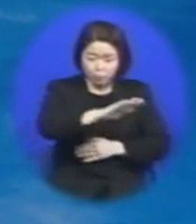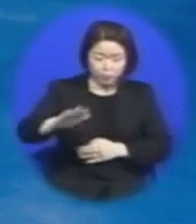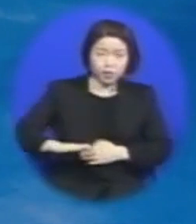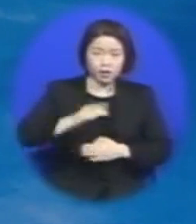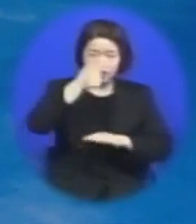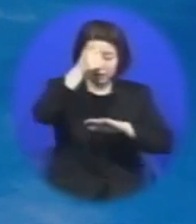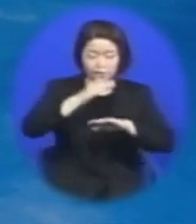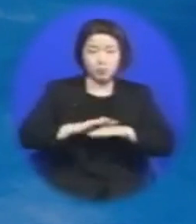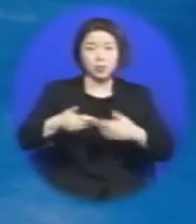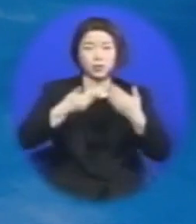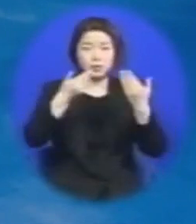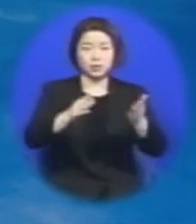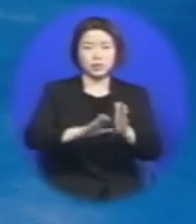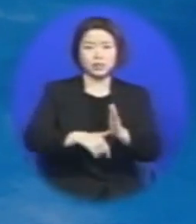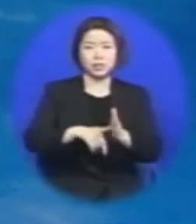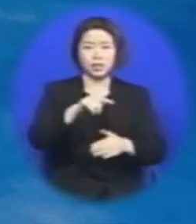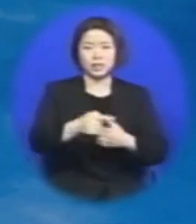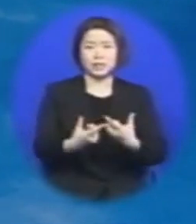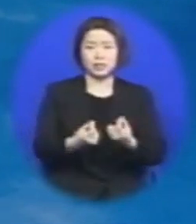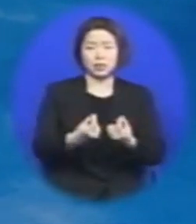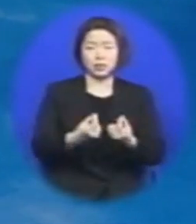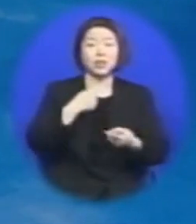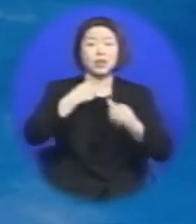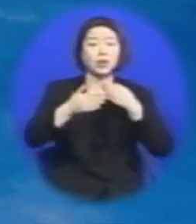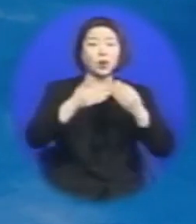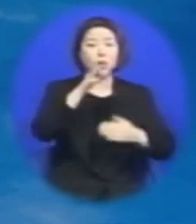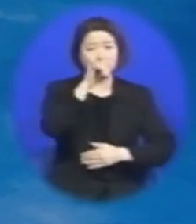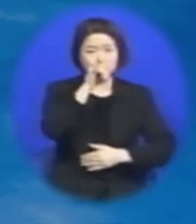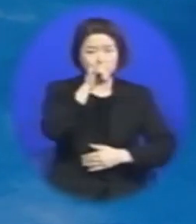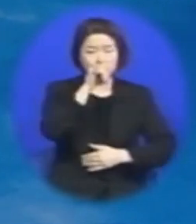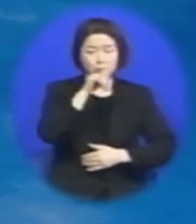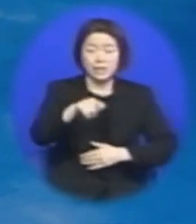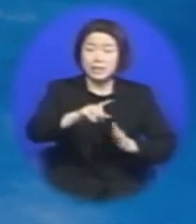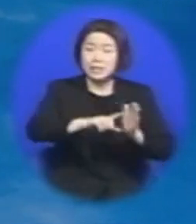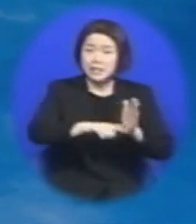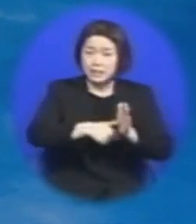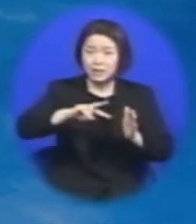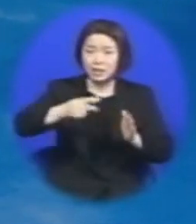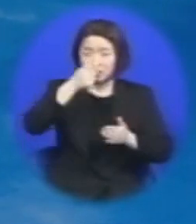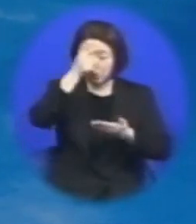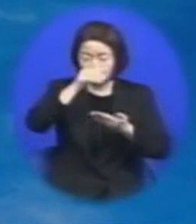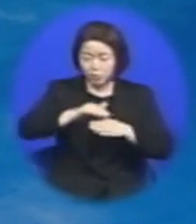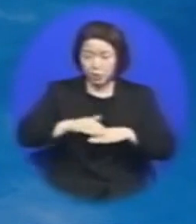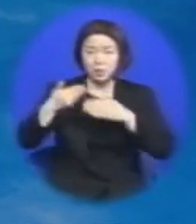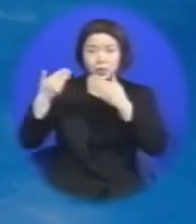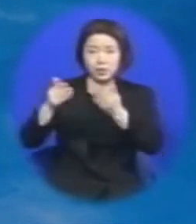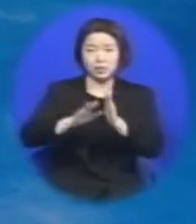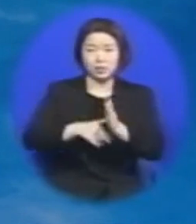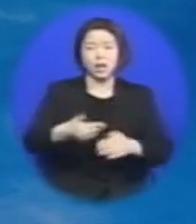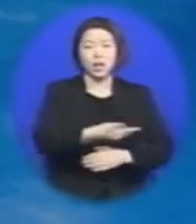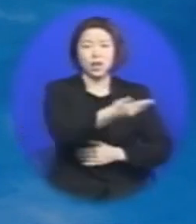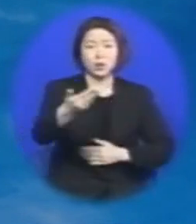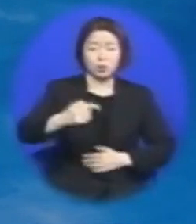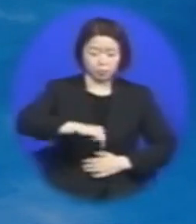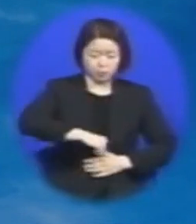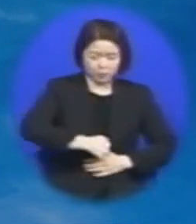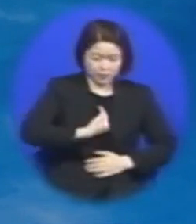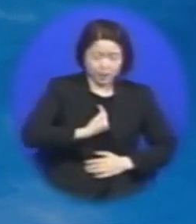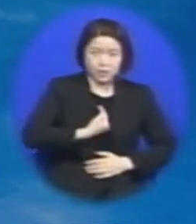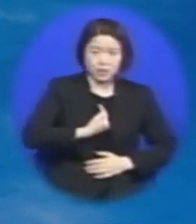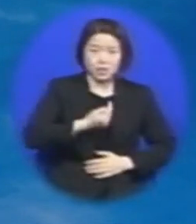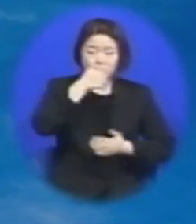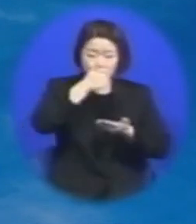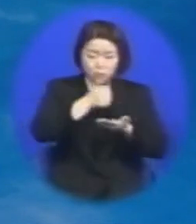때 이런 경험들을 하게 되는 겁니다 오늘이 시간에도이 예배를 드리면서 여러분들이 여러분 자신의 죄를